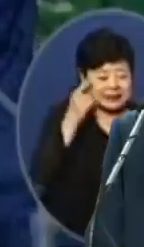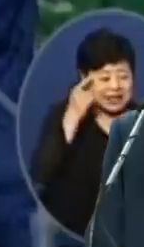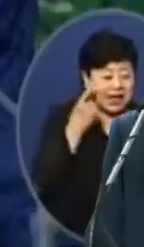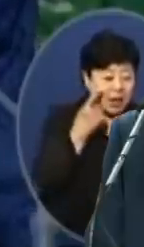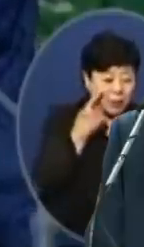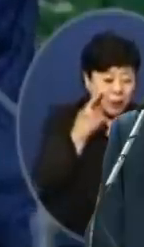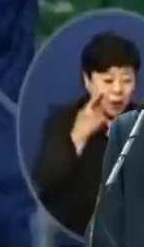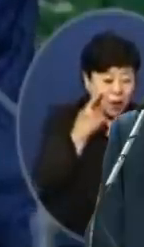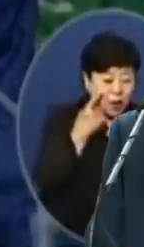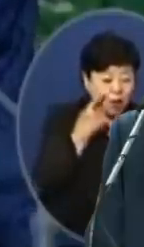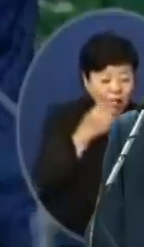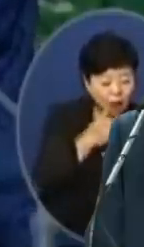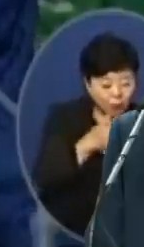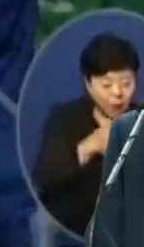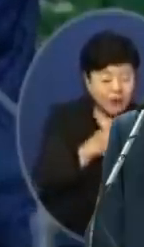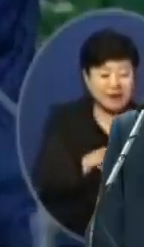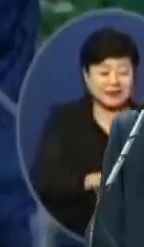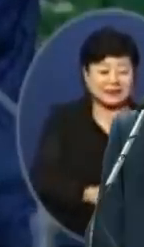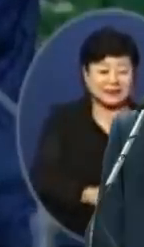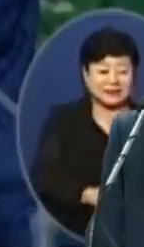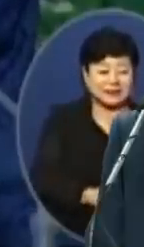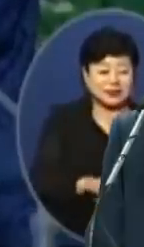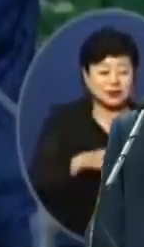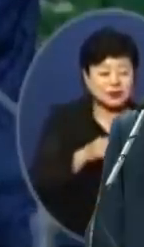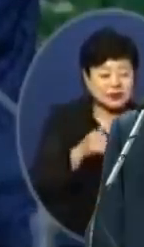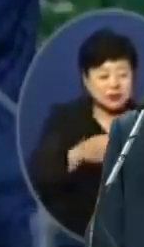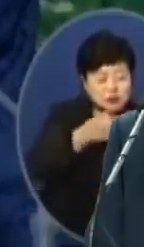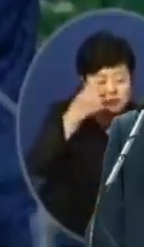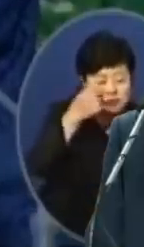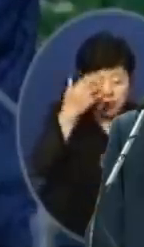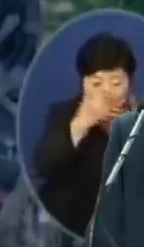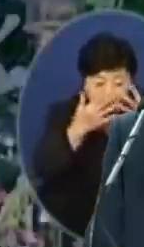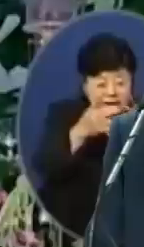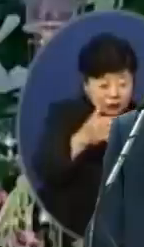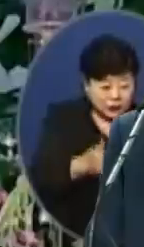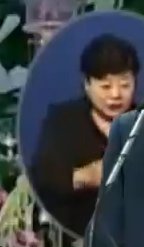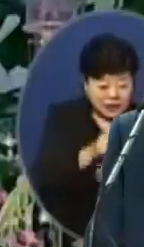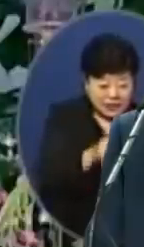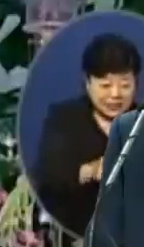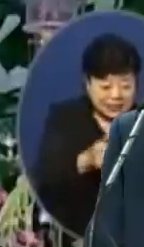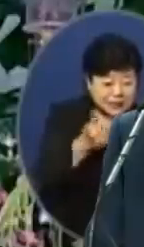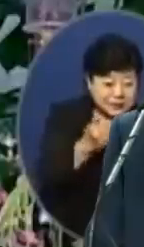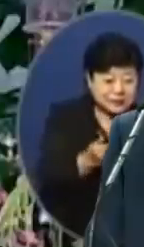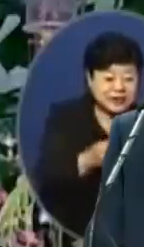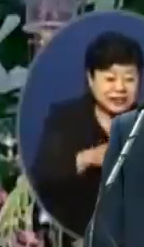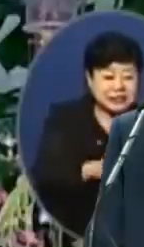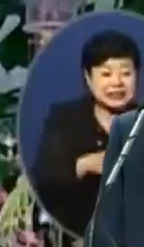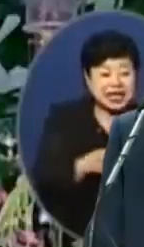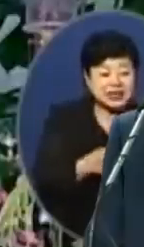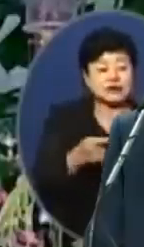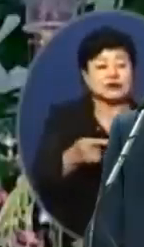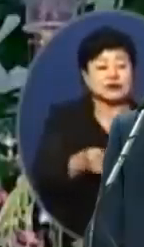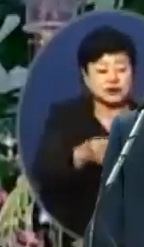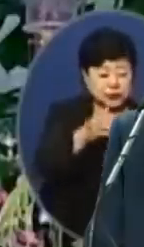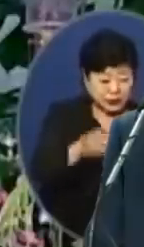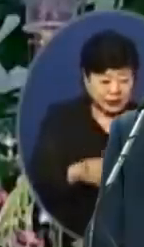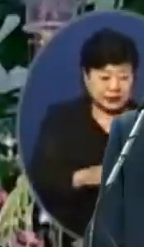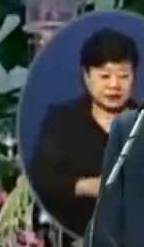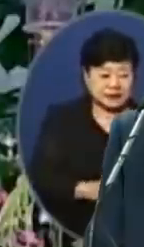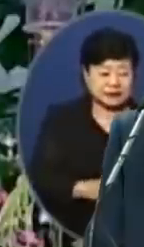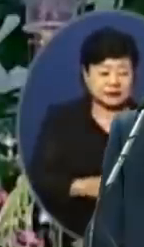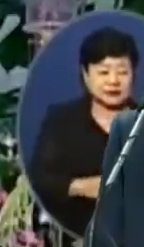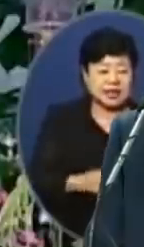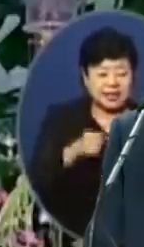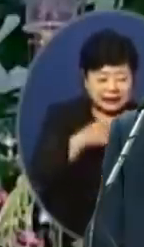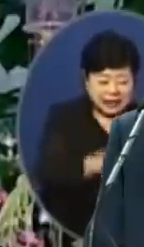얼마나 고마운지 모르겠어요. 주변 사람들의 꿈과 환상을 통해서 하나님이 뜻을 알려주시고 그 뜻을 통하여서